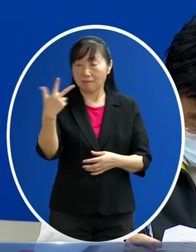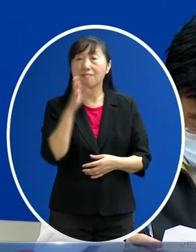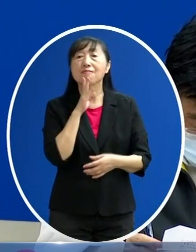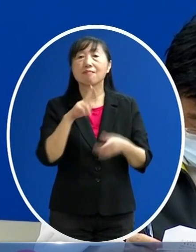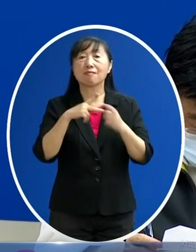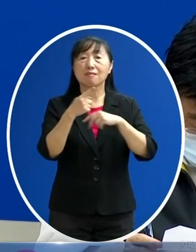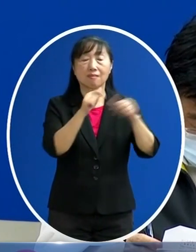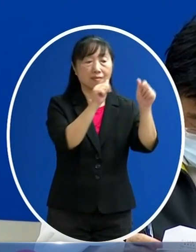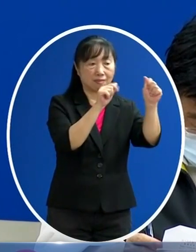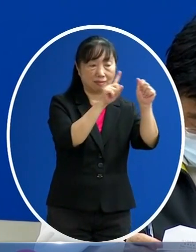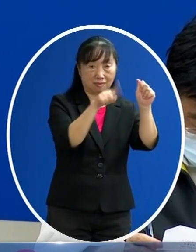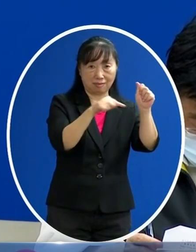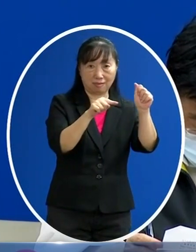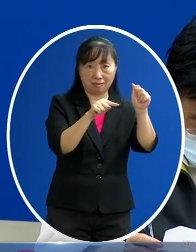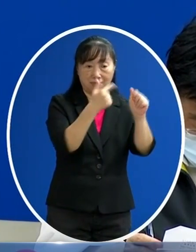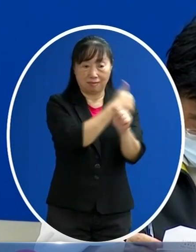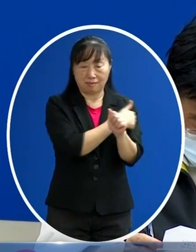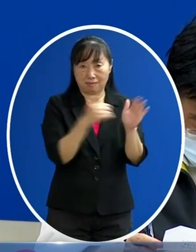A